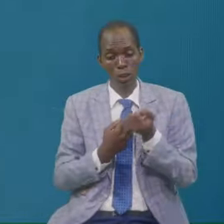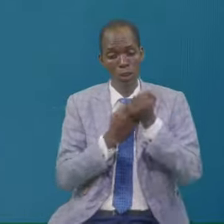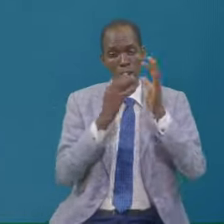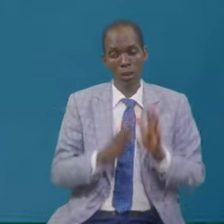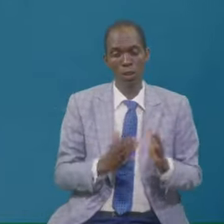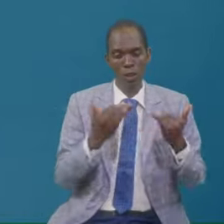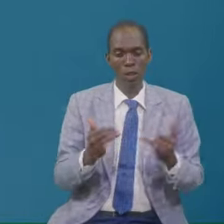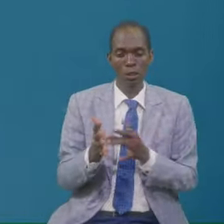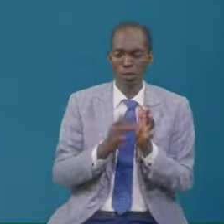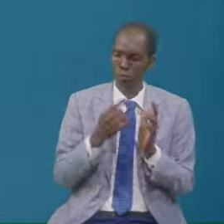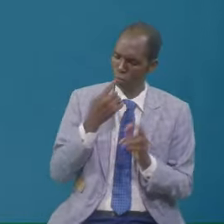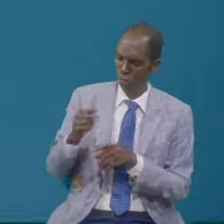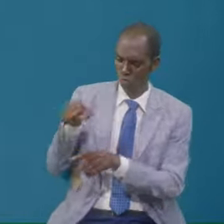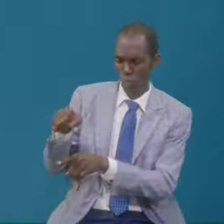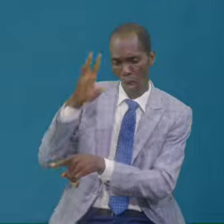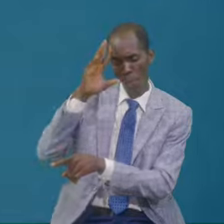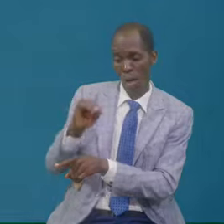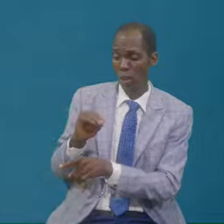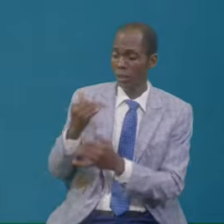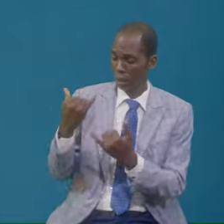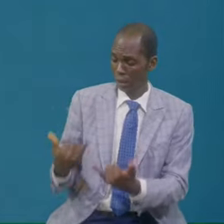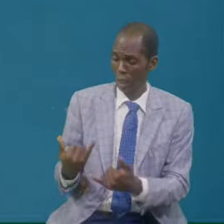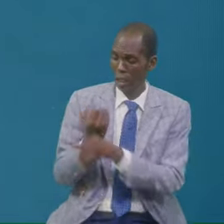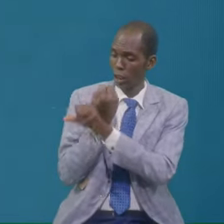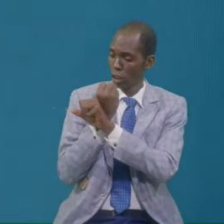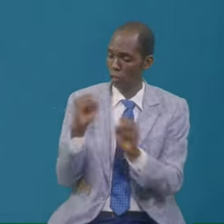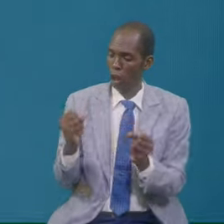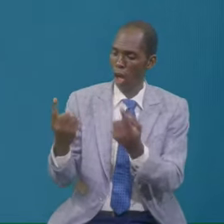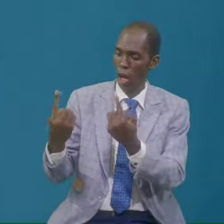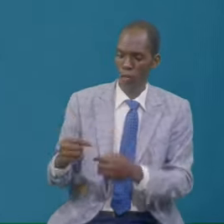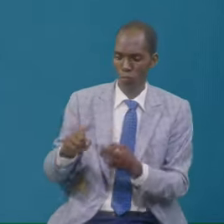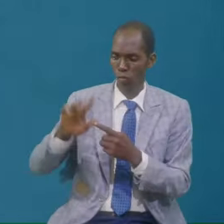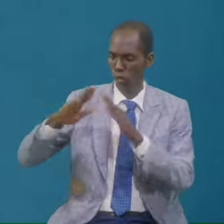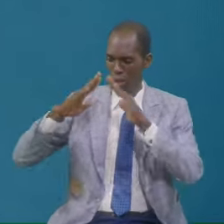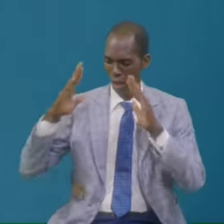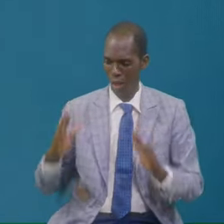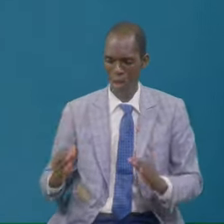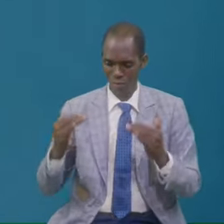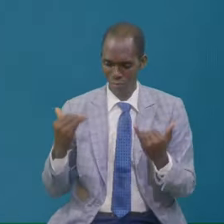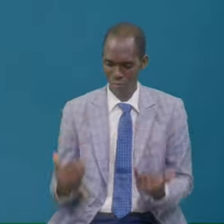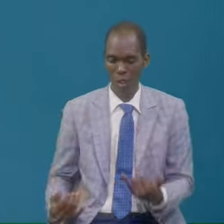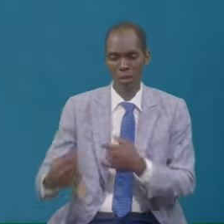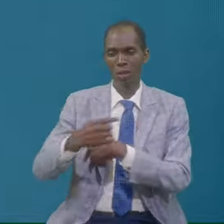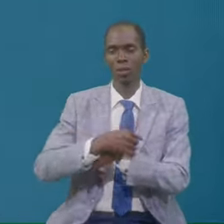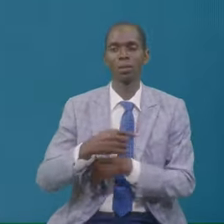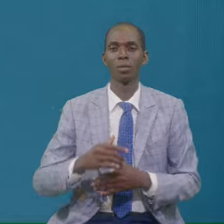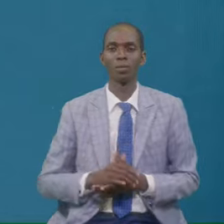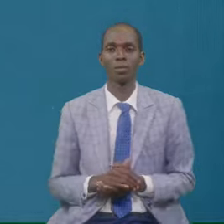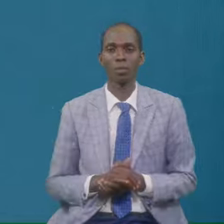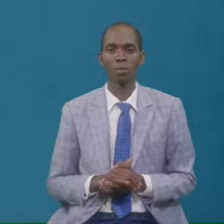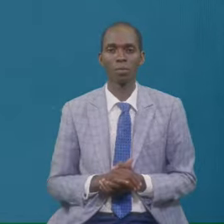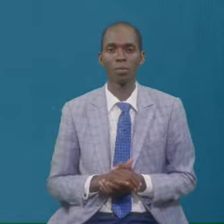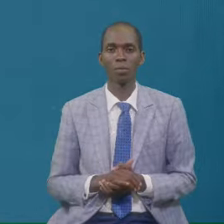into your house today. న్యాయవాది అయిన యేసును ఆయన తన ఇంటికి ఆహ్వానించాడు గనుక నేడు ఈ ఇంటికి రక్షణ వచ్చిందని న్యాయవాది అయిన